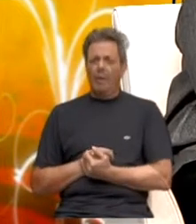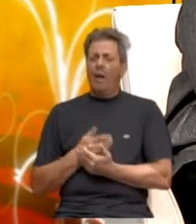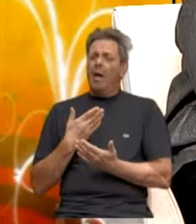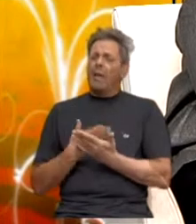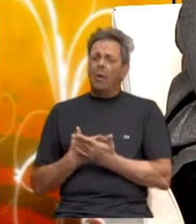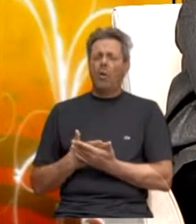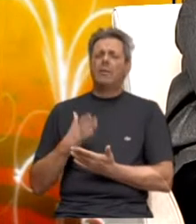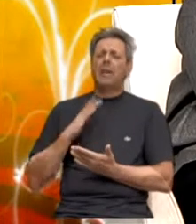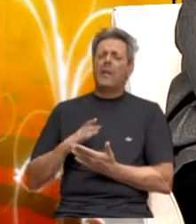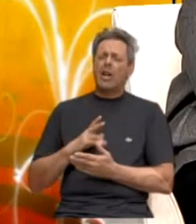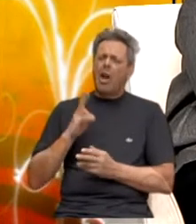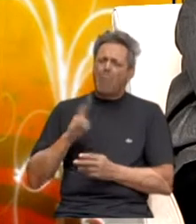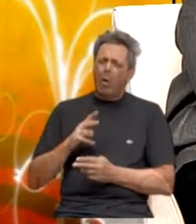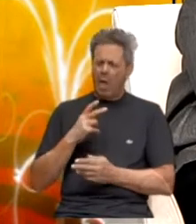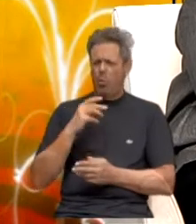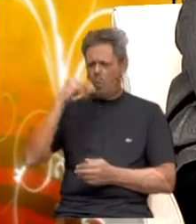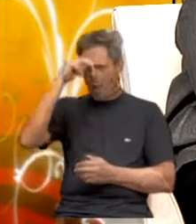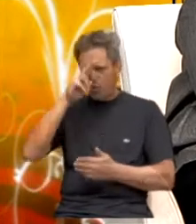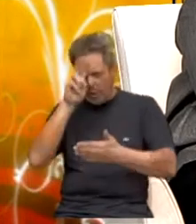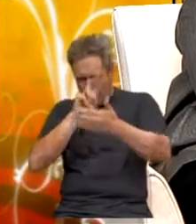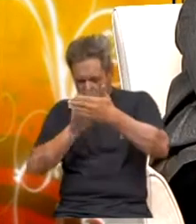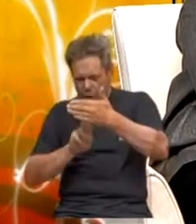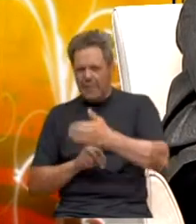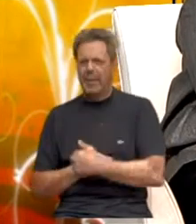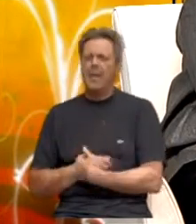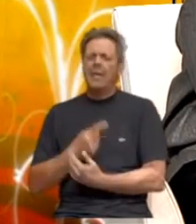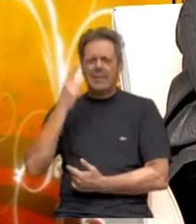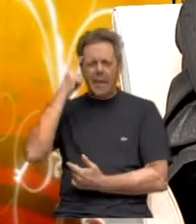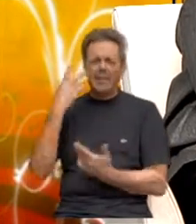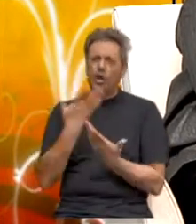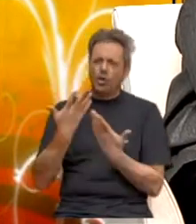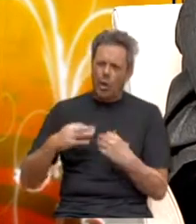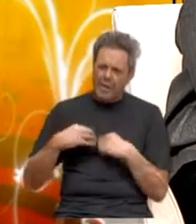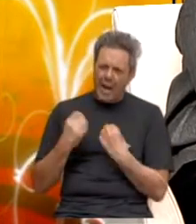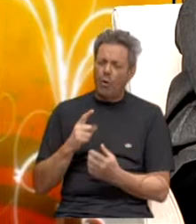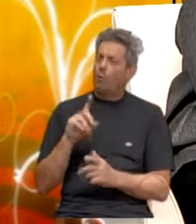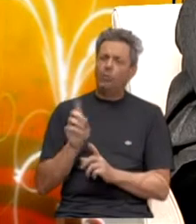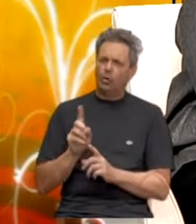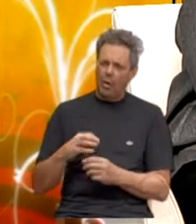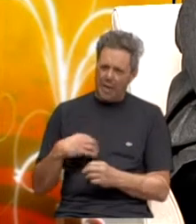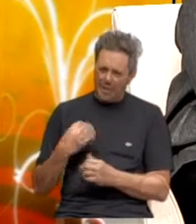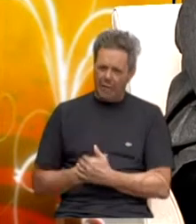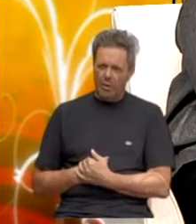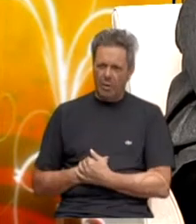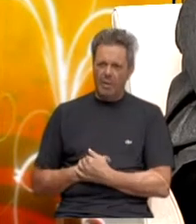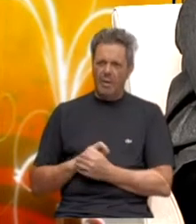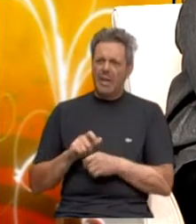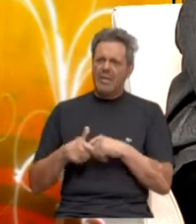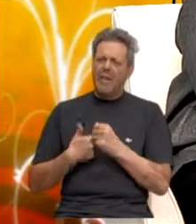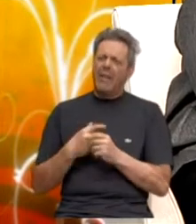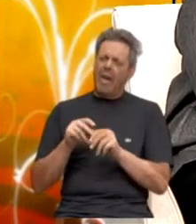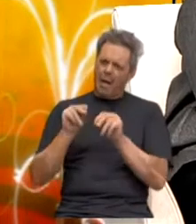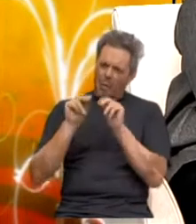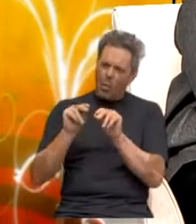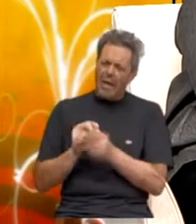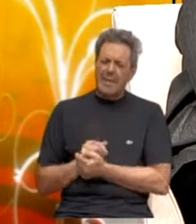da se građani moraju naučiti čitati deklaracije i znati što je zdravo, a što nije zdravo. Dakle, stvar je edukacija, ali